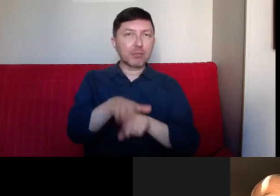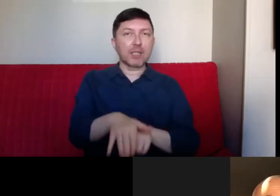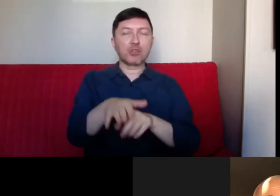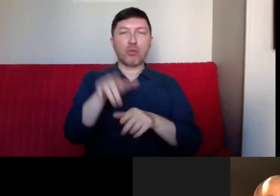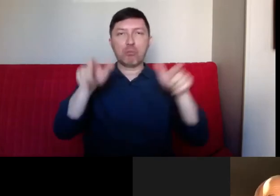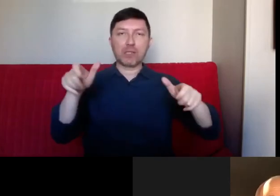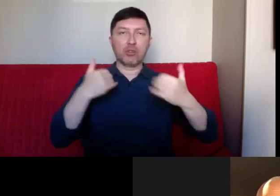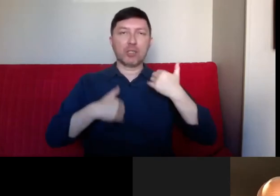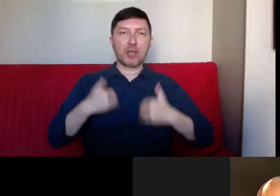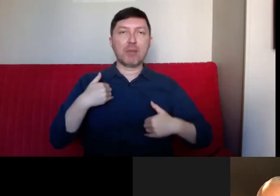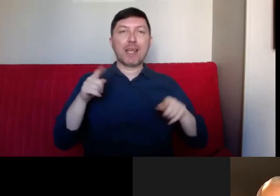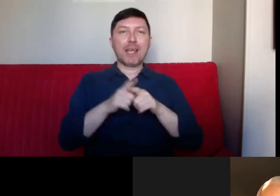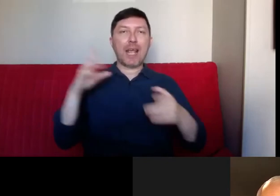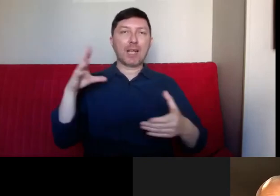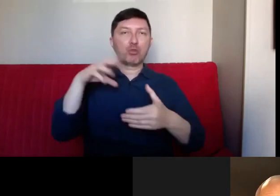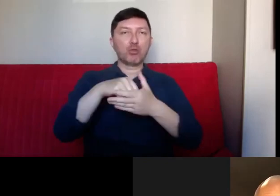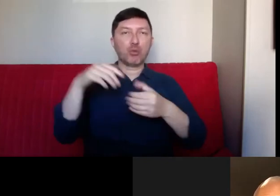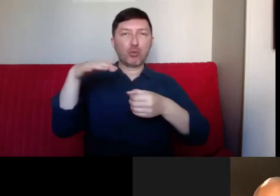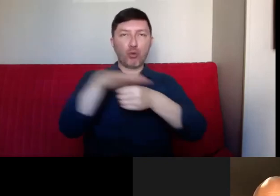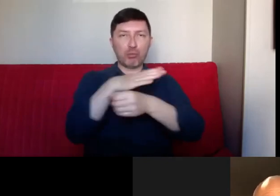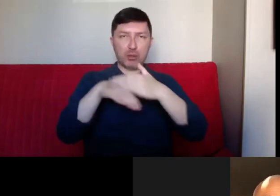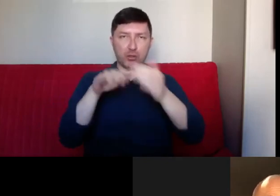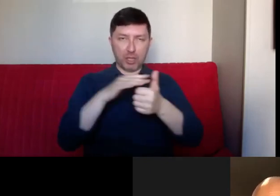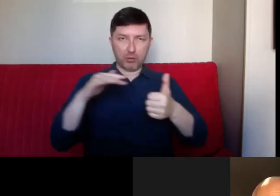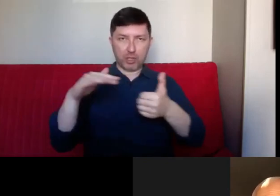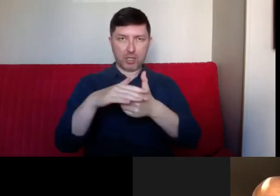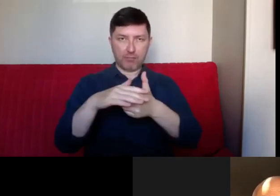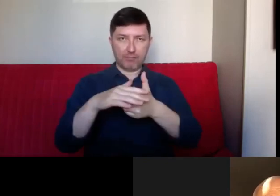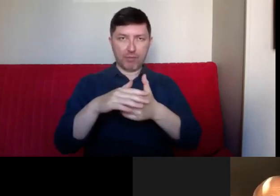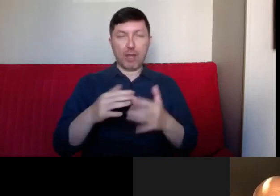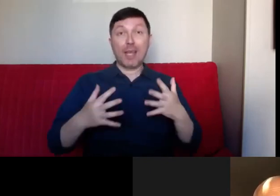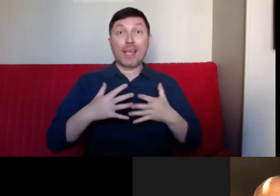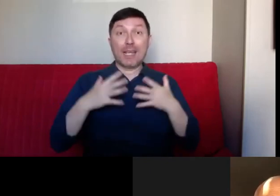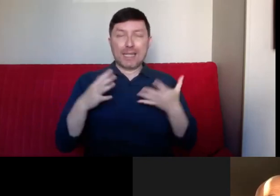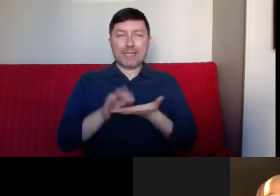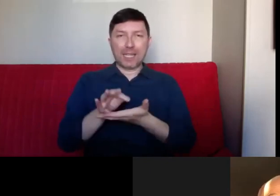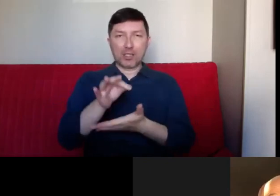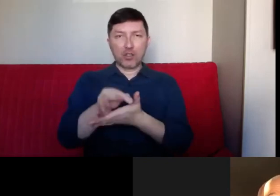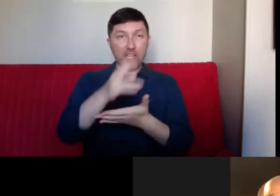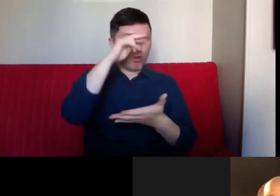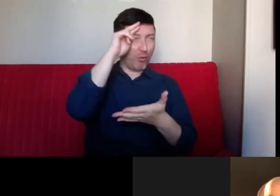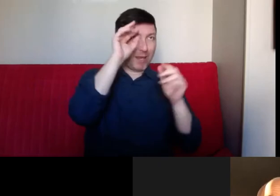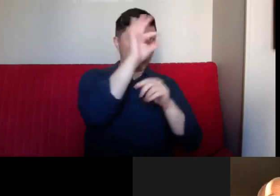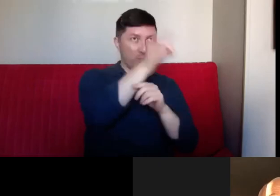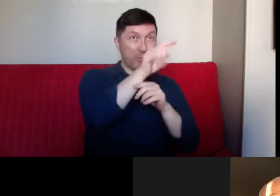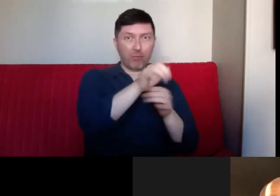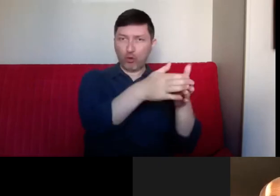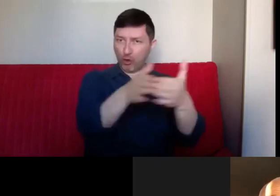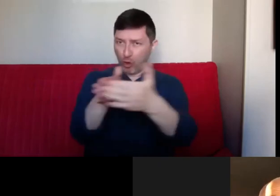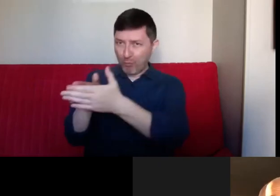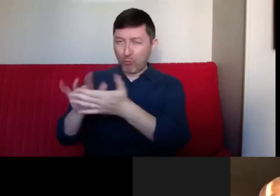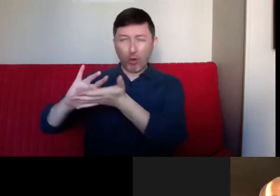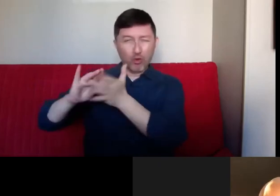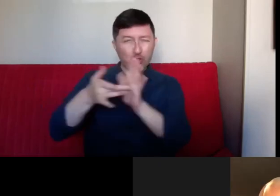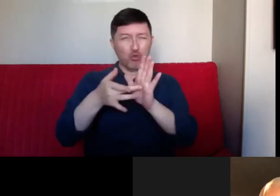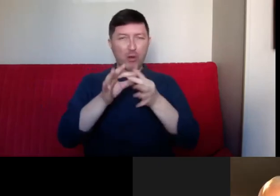pleine inclusion dans la société. Cette stratégie par État, il faut que l'Europe la demande fermement et vérifie